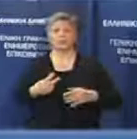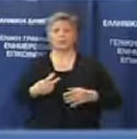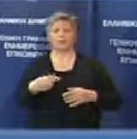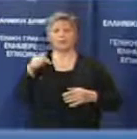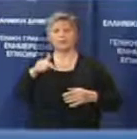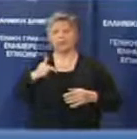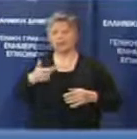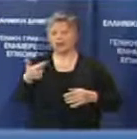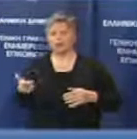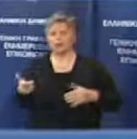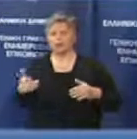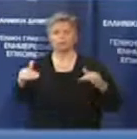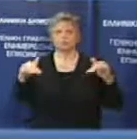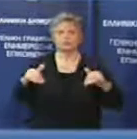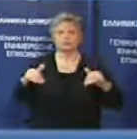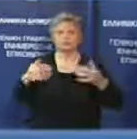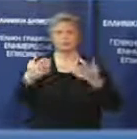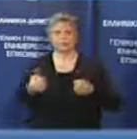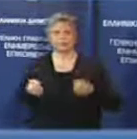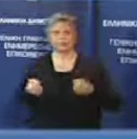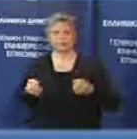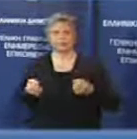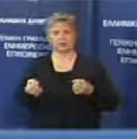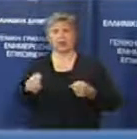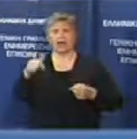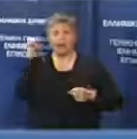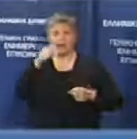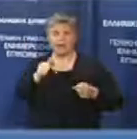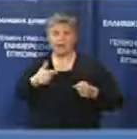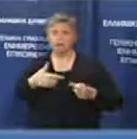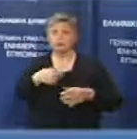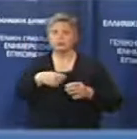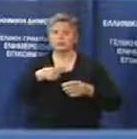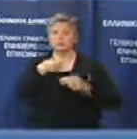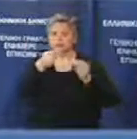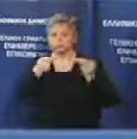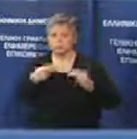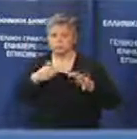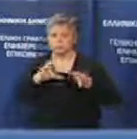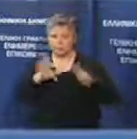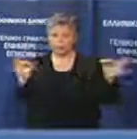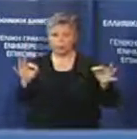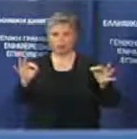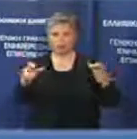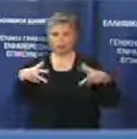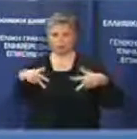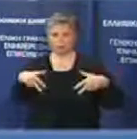και προς τους δύο. Αυτό δεν είναι ικανό να διαρρήξει τη συνοχή της κυβέρνησης.